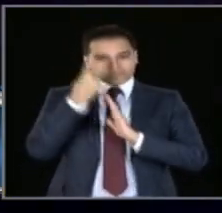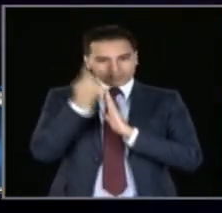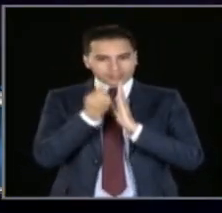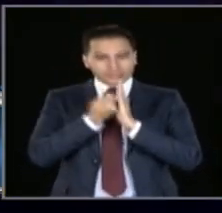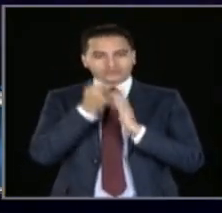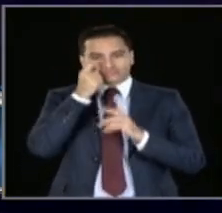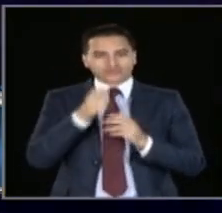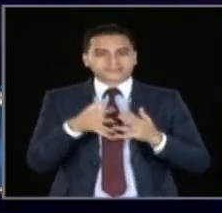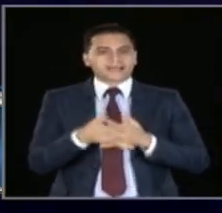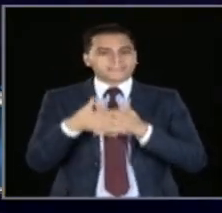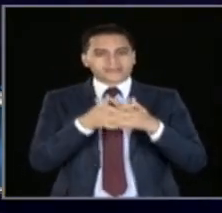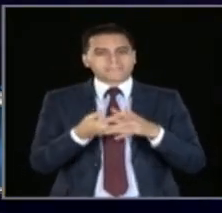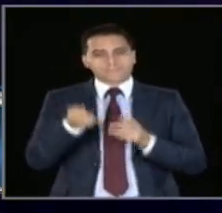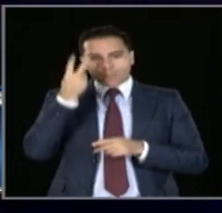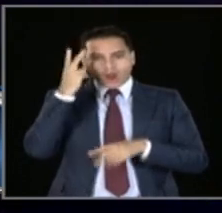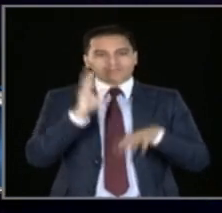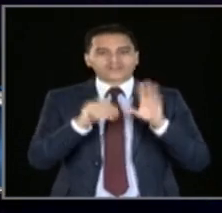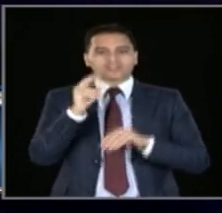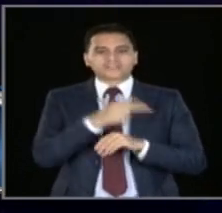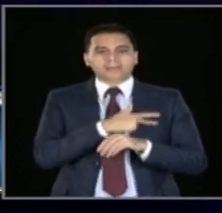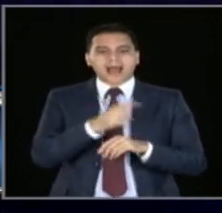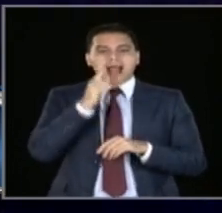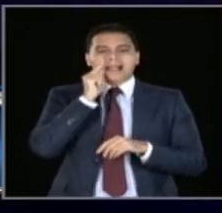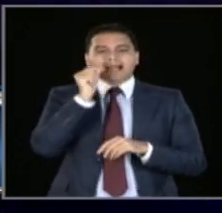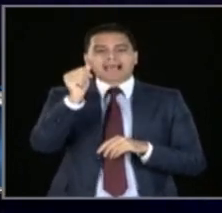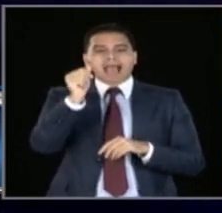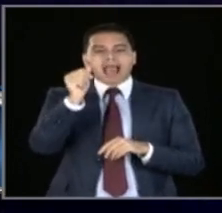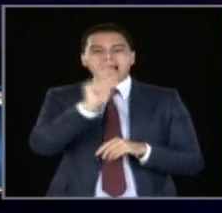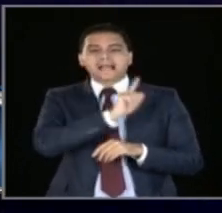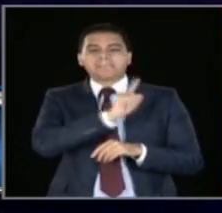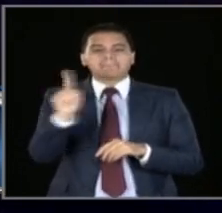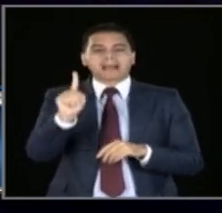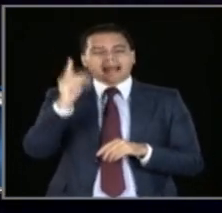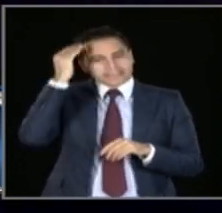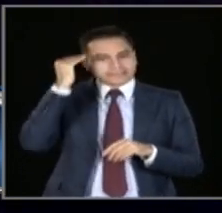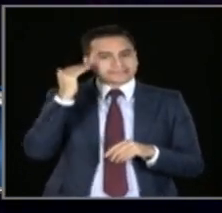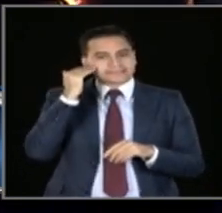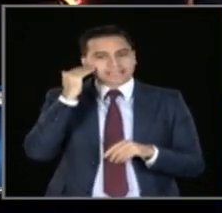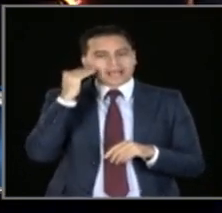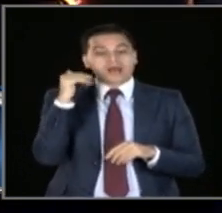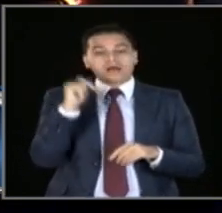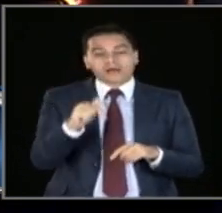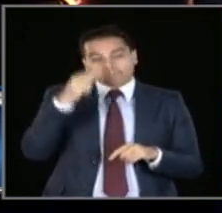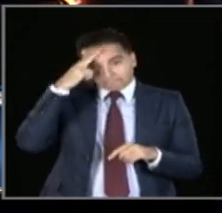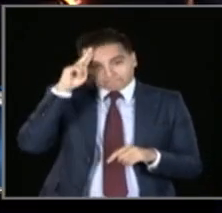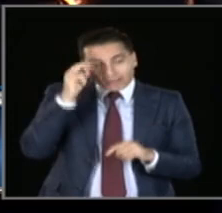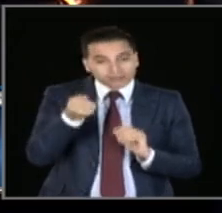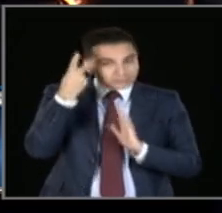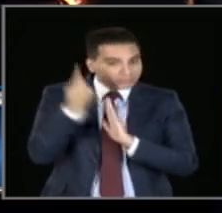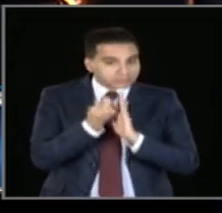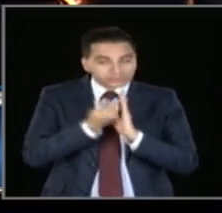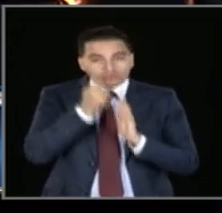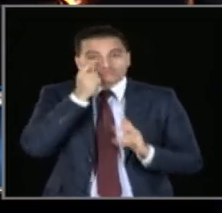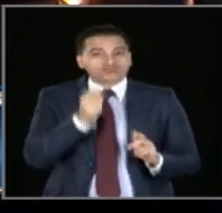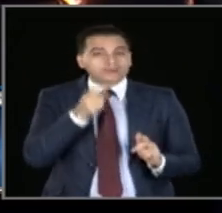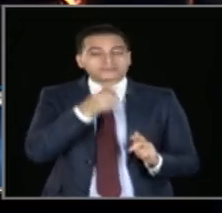ادب اديب امريكي مؤلف المجموعه القصصيه رجال بلا نساء فمن هو